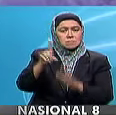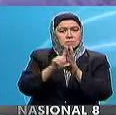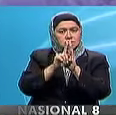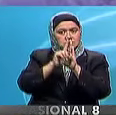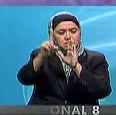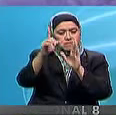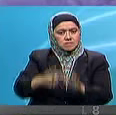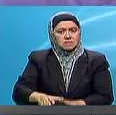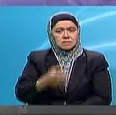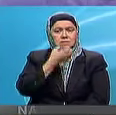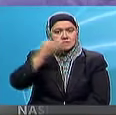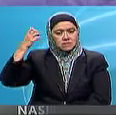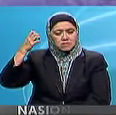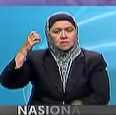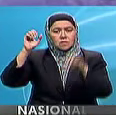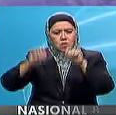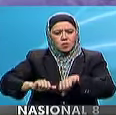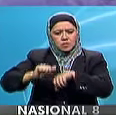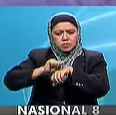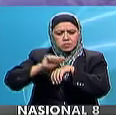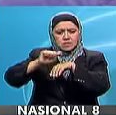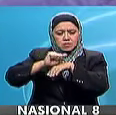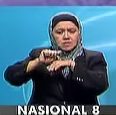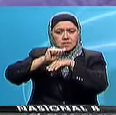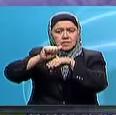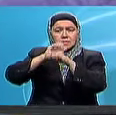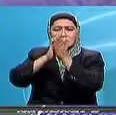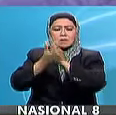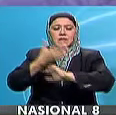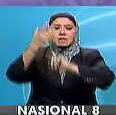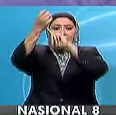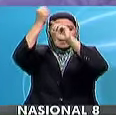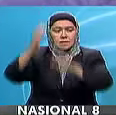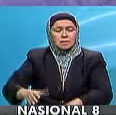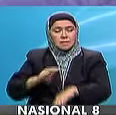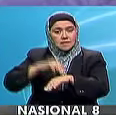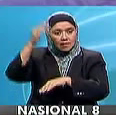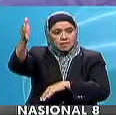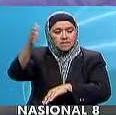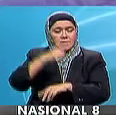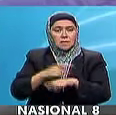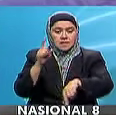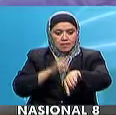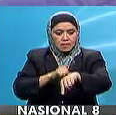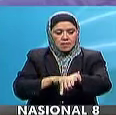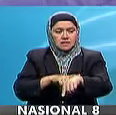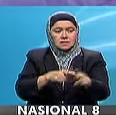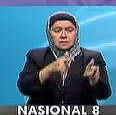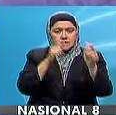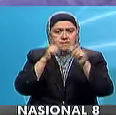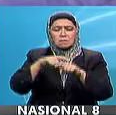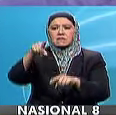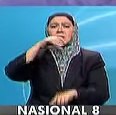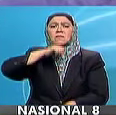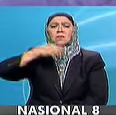yang boleh digilap untuk menjadi juara. dan masa er sangat-sangat pantas, masih lagi muda dan